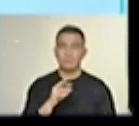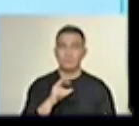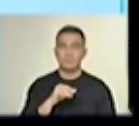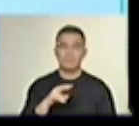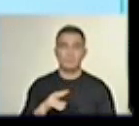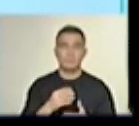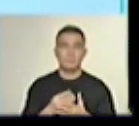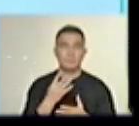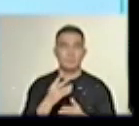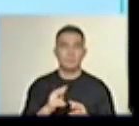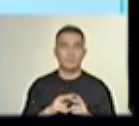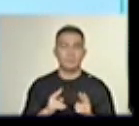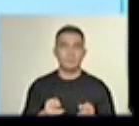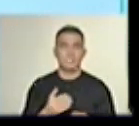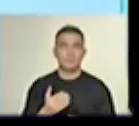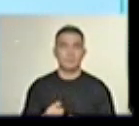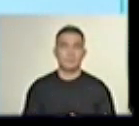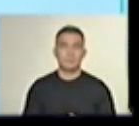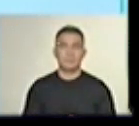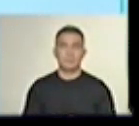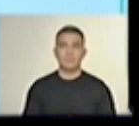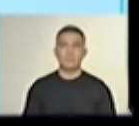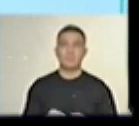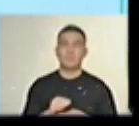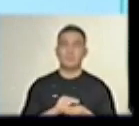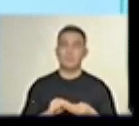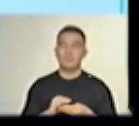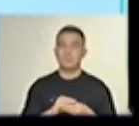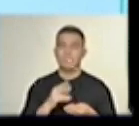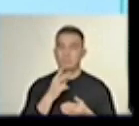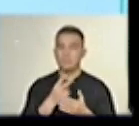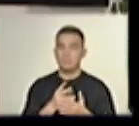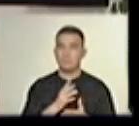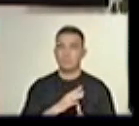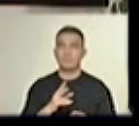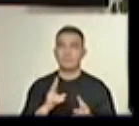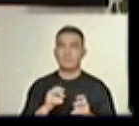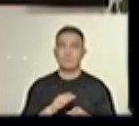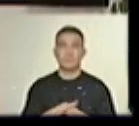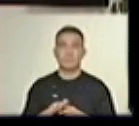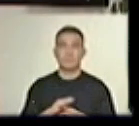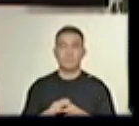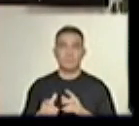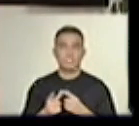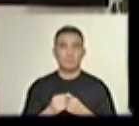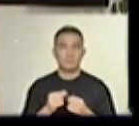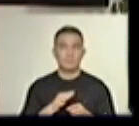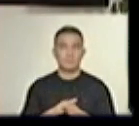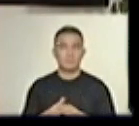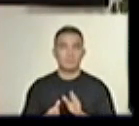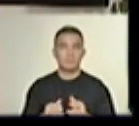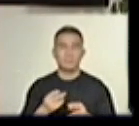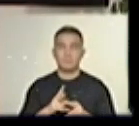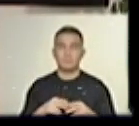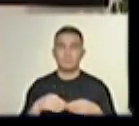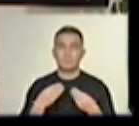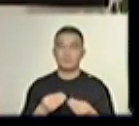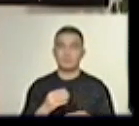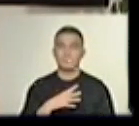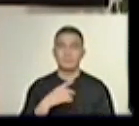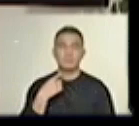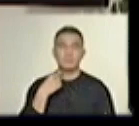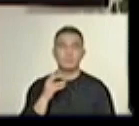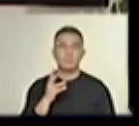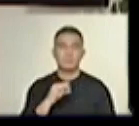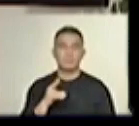teng. Endi takrorlab oldik. Mana bu topshiriqni bajaring. Berilgan sonning modulini